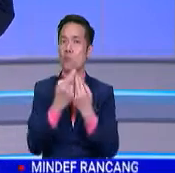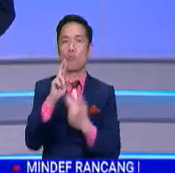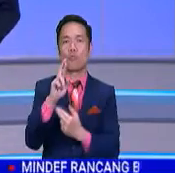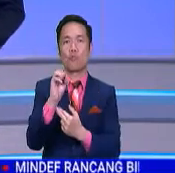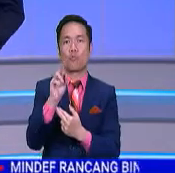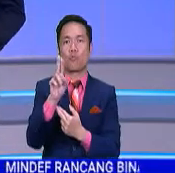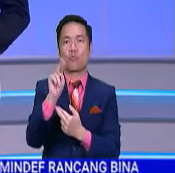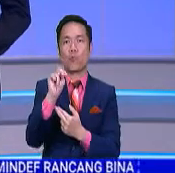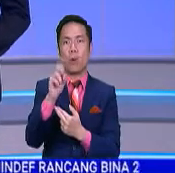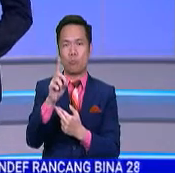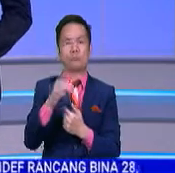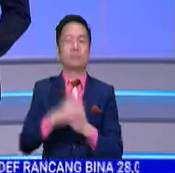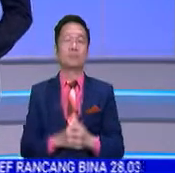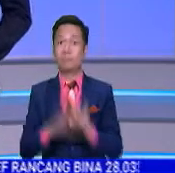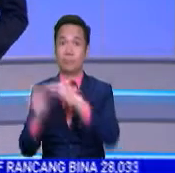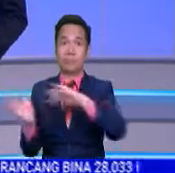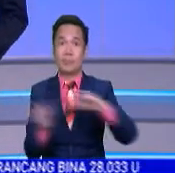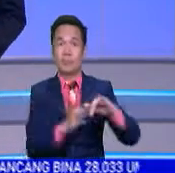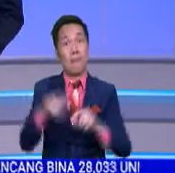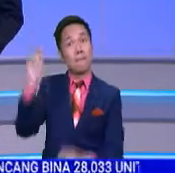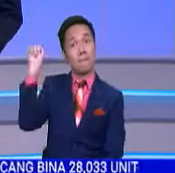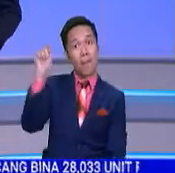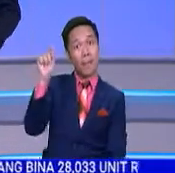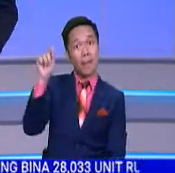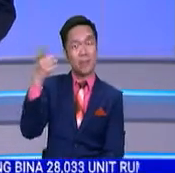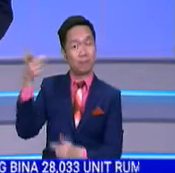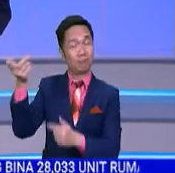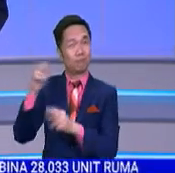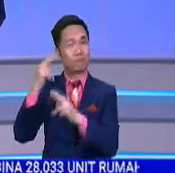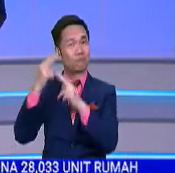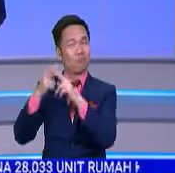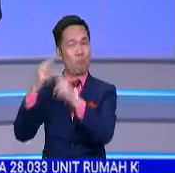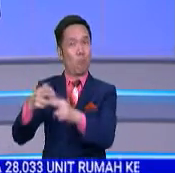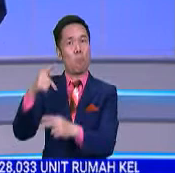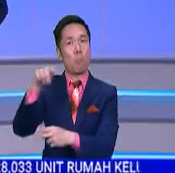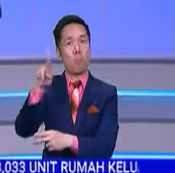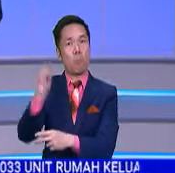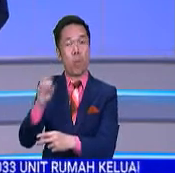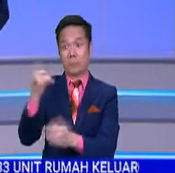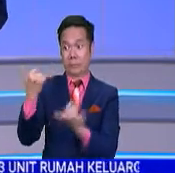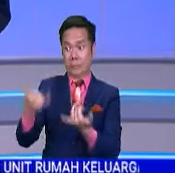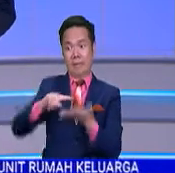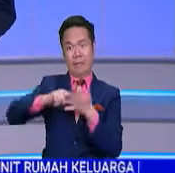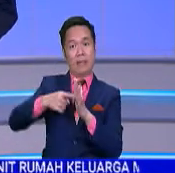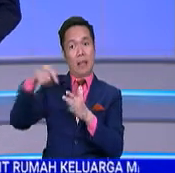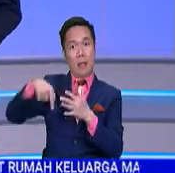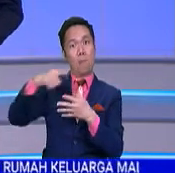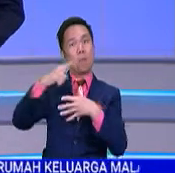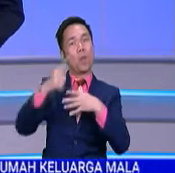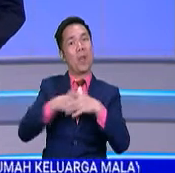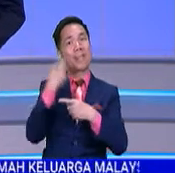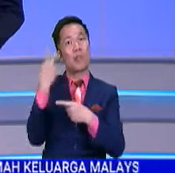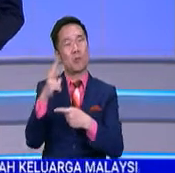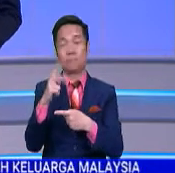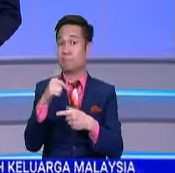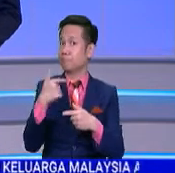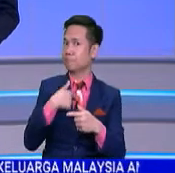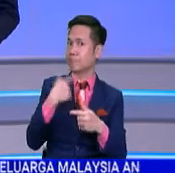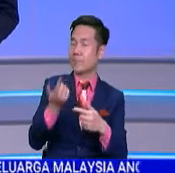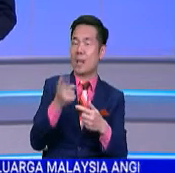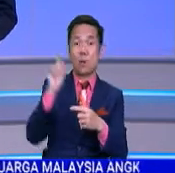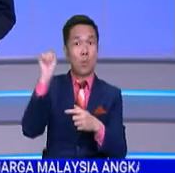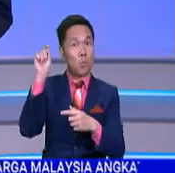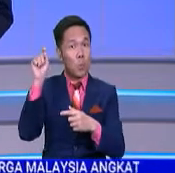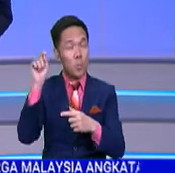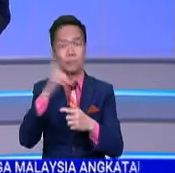Hai paisa nyampein tanpa peligro m2001 bakal membuka tirai hujung bulan ini selepas melise penempel